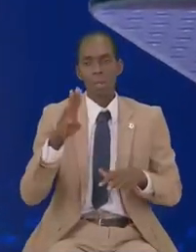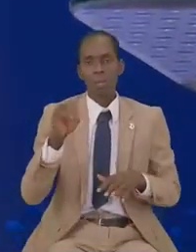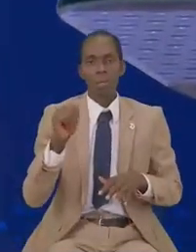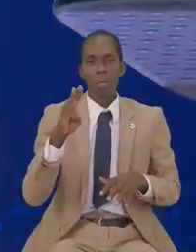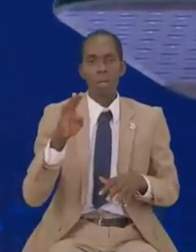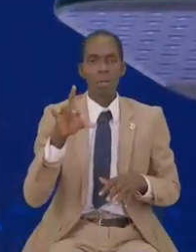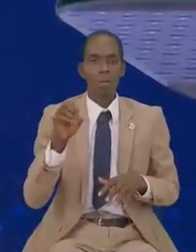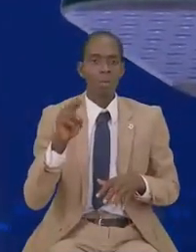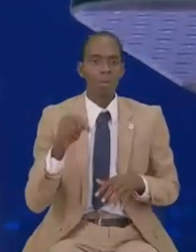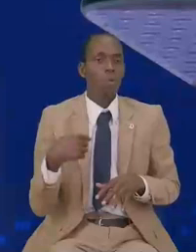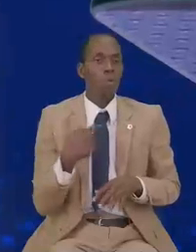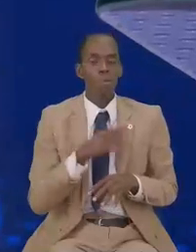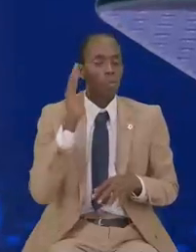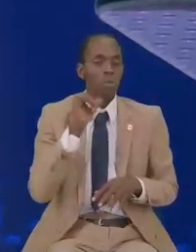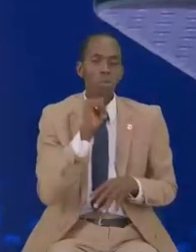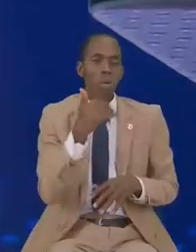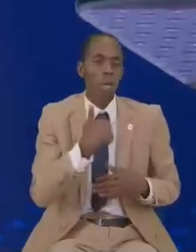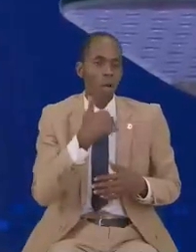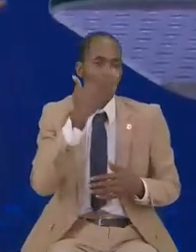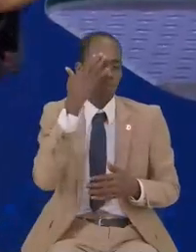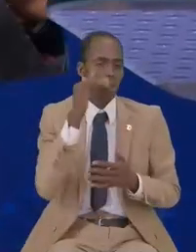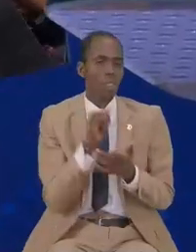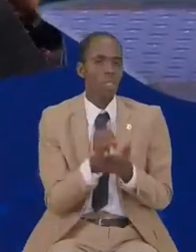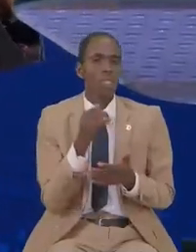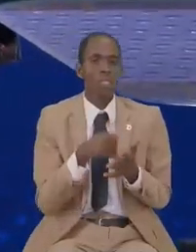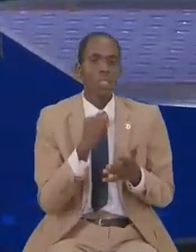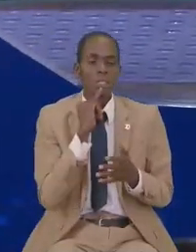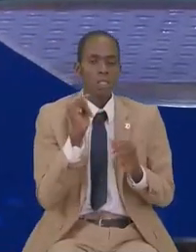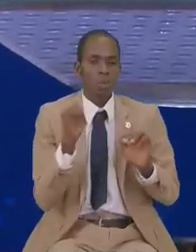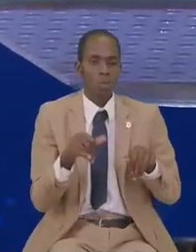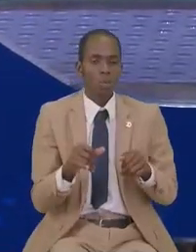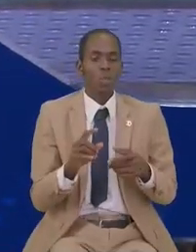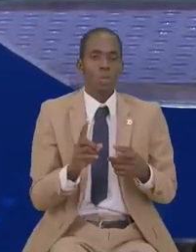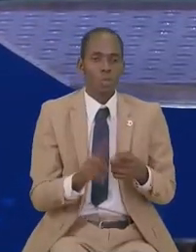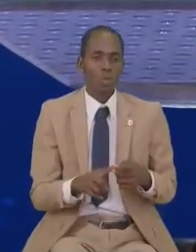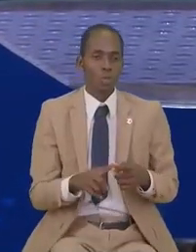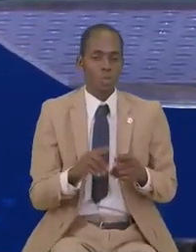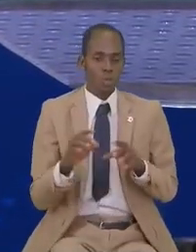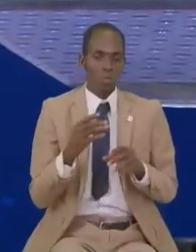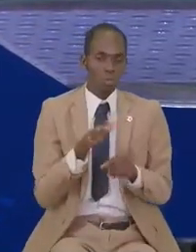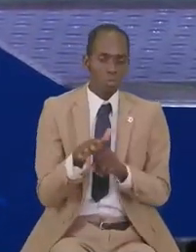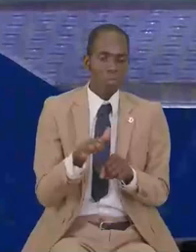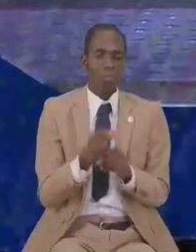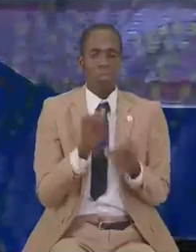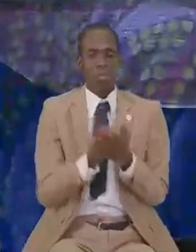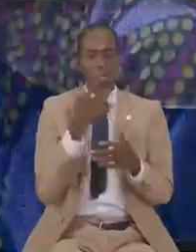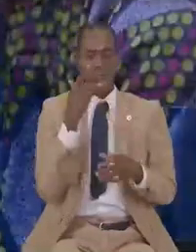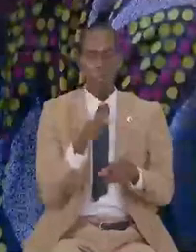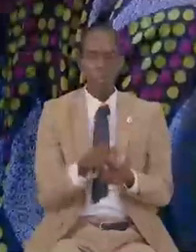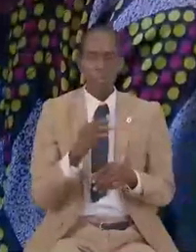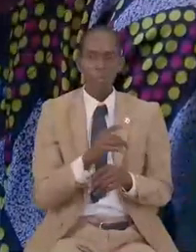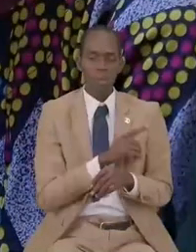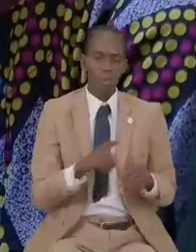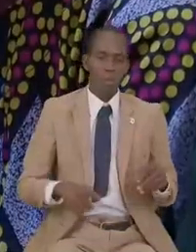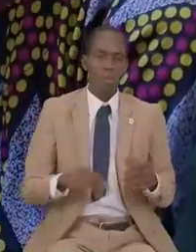possible d'accomplir littéralement la prophétie d'Isaïe, que quand tu marches dans le feu, que quand tu traverses dans les